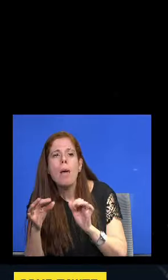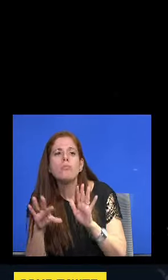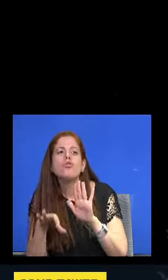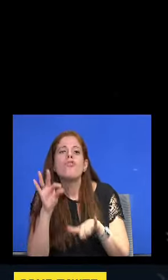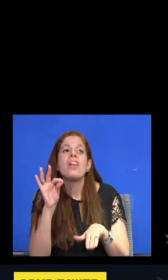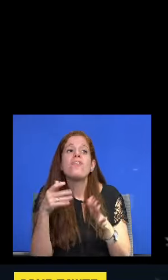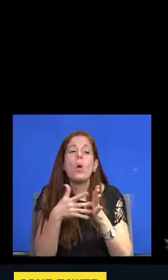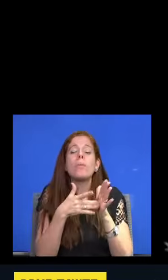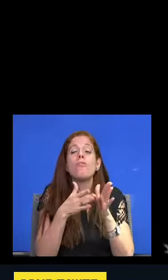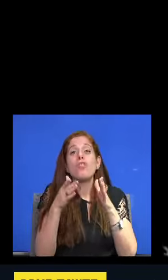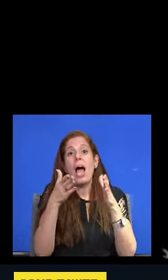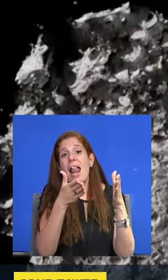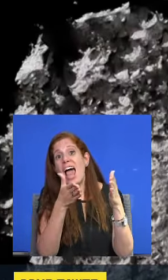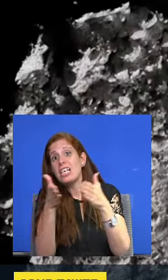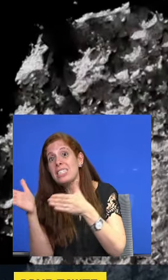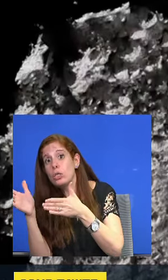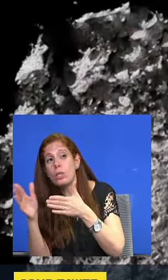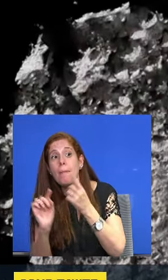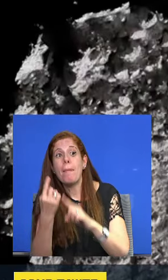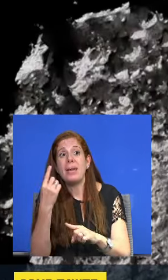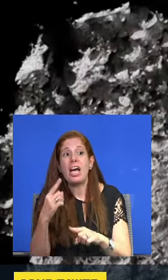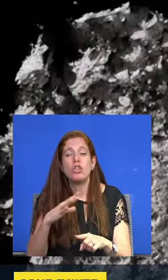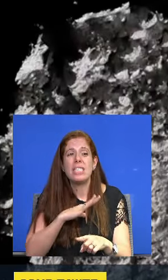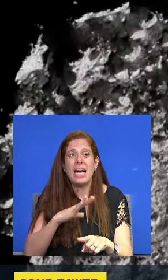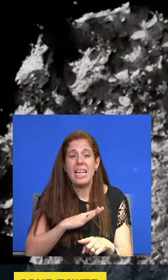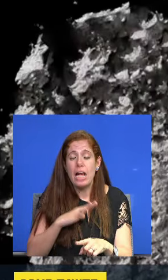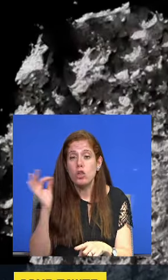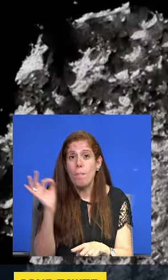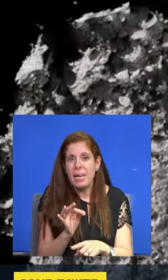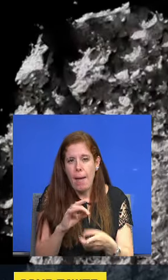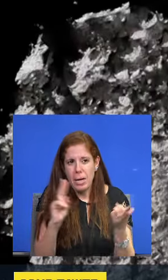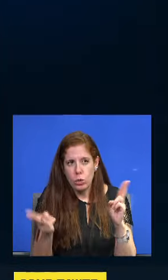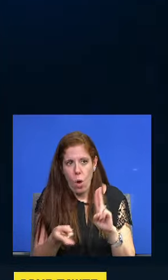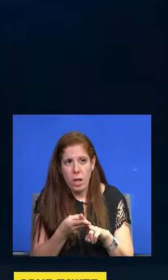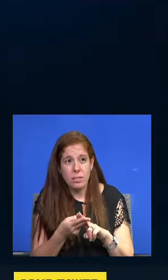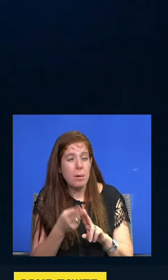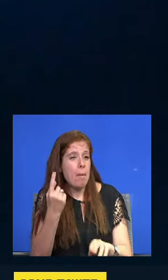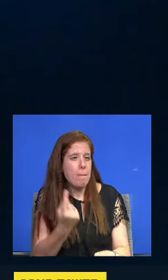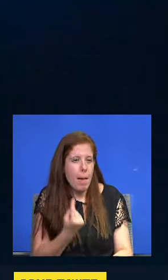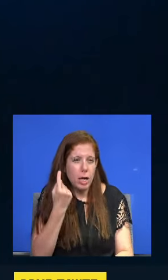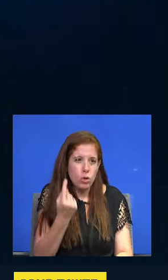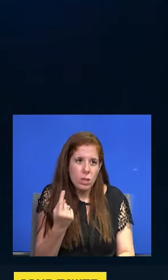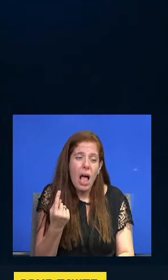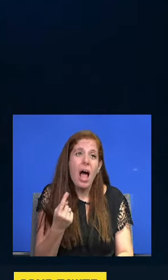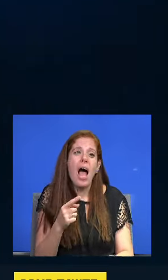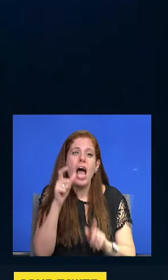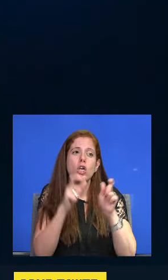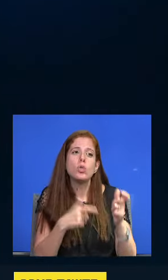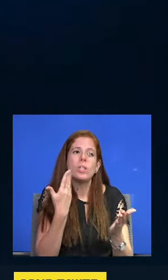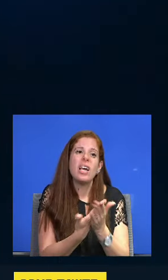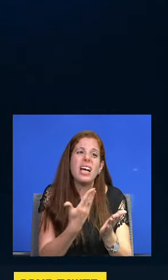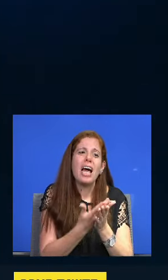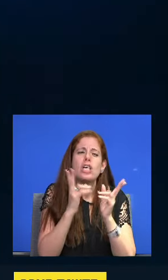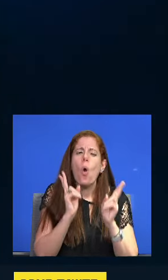שמימיים ממסלולם במקרה של סכנת פגיעה בכדור הארץ. For the first time, humanity has demonstrated the ability to